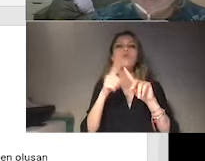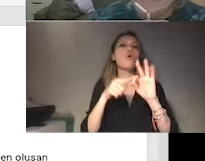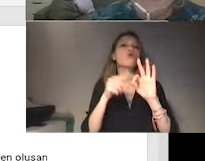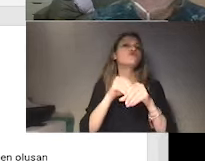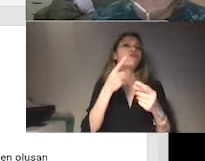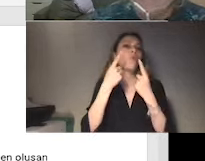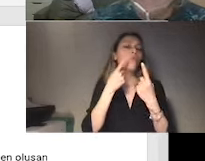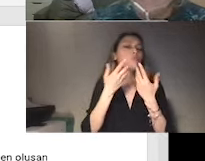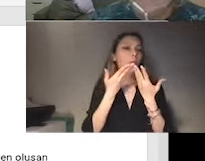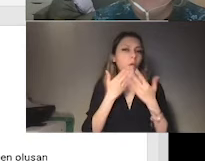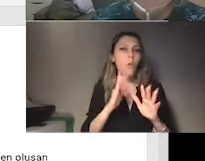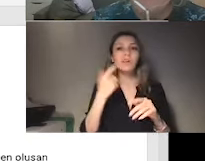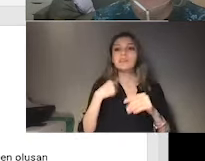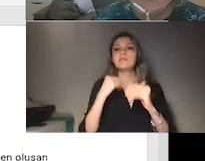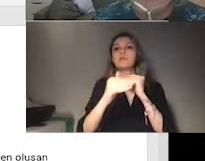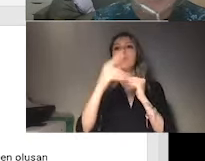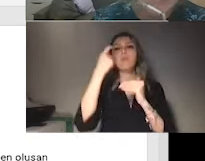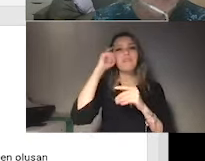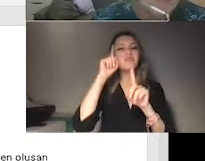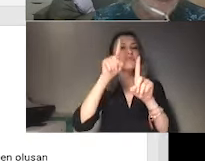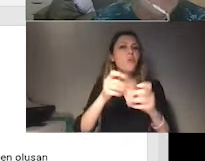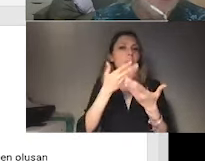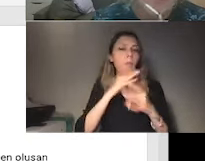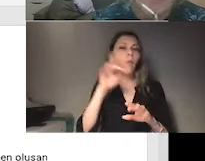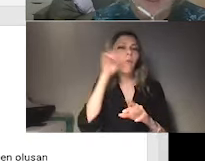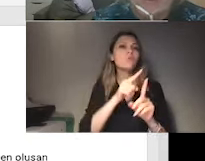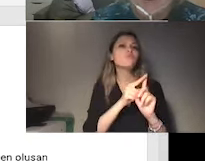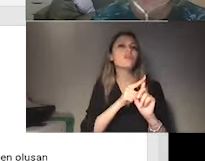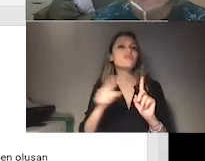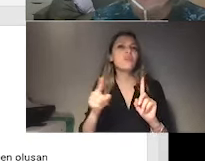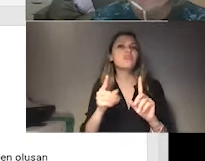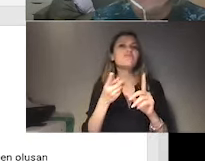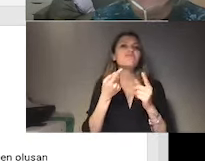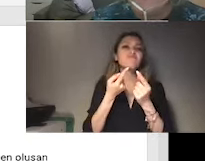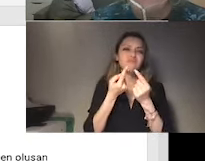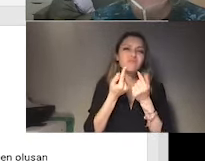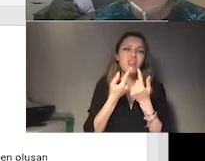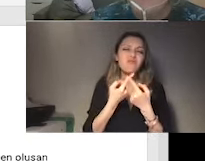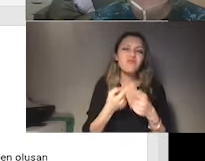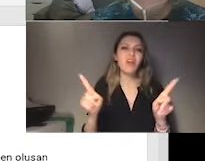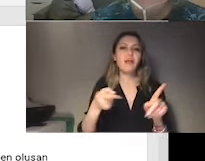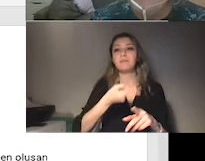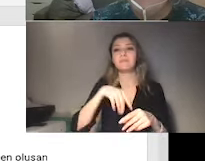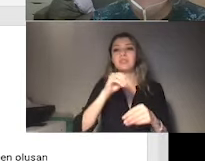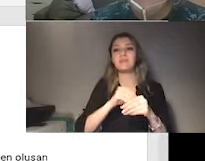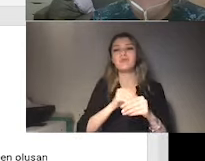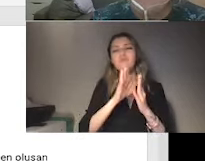süreç işlenmiyor. Bu bizim aslında en temel